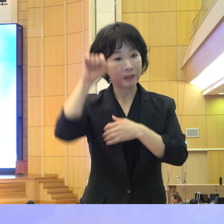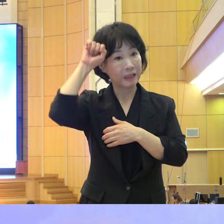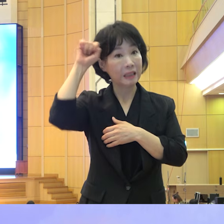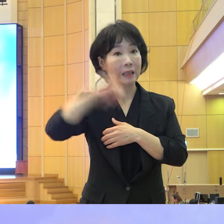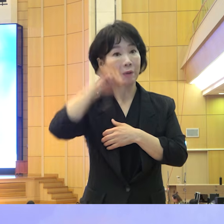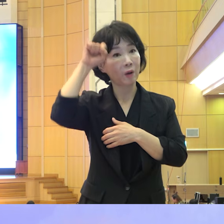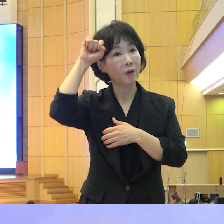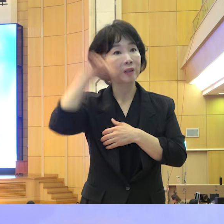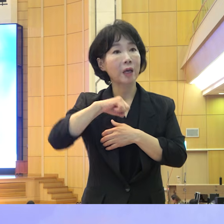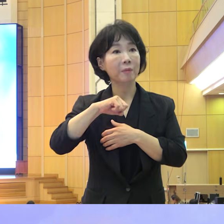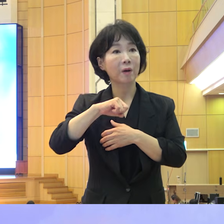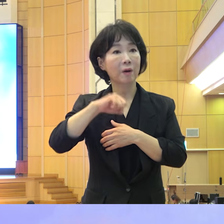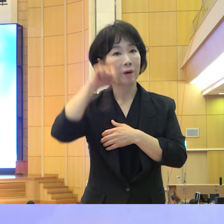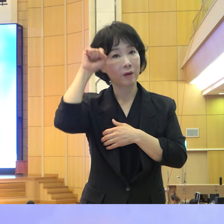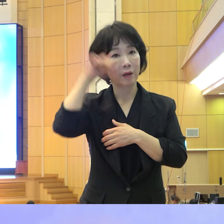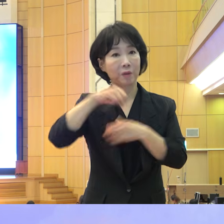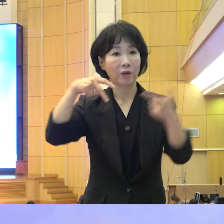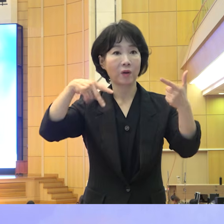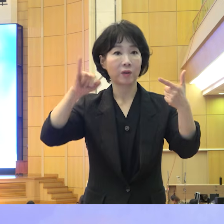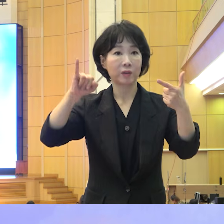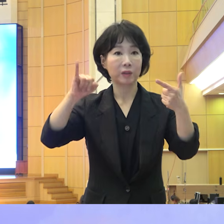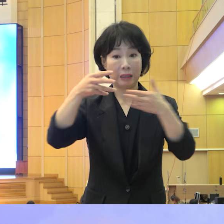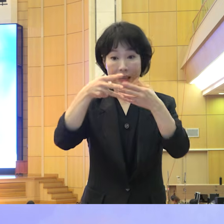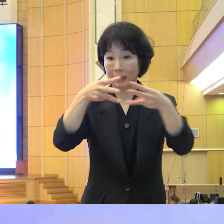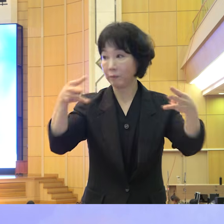6시 본당에서